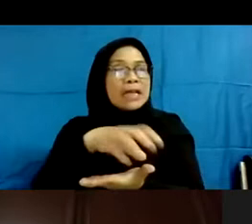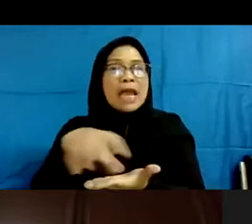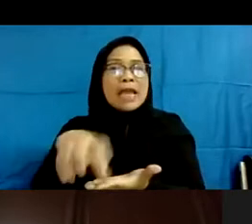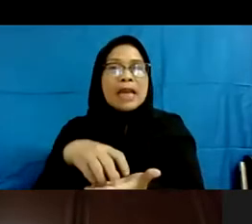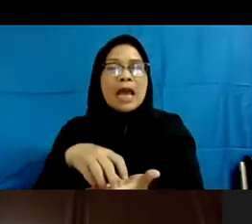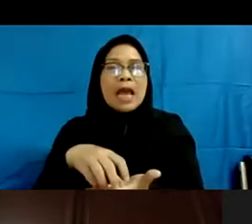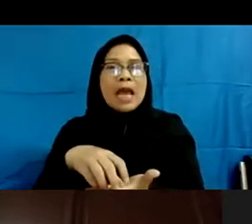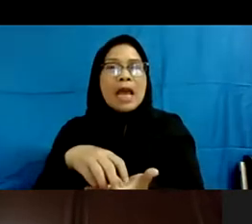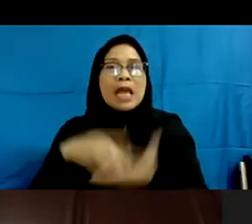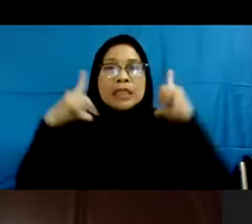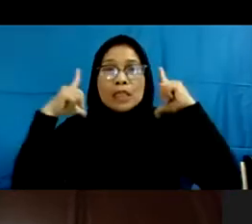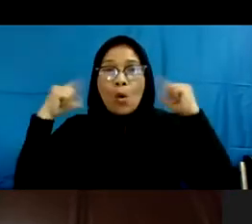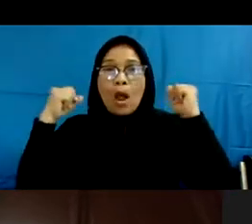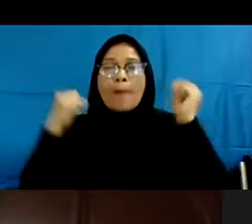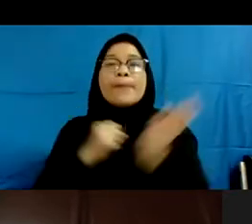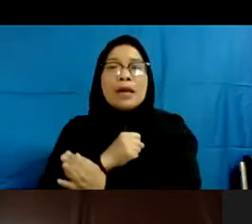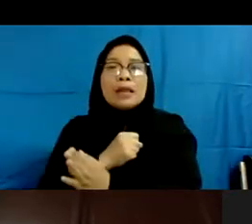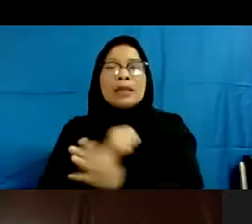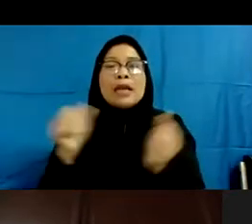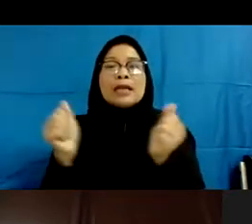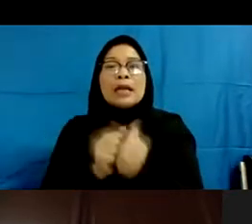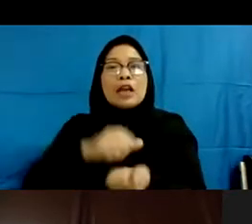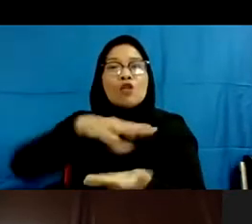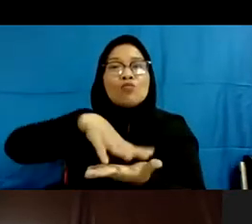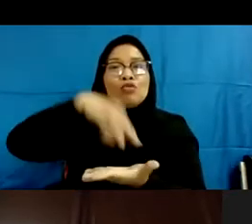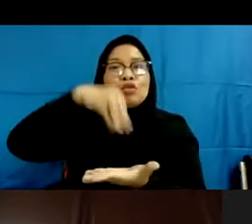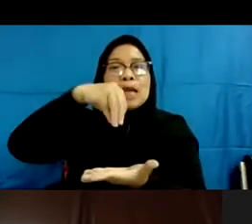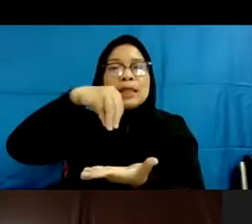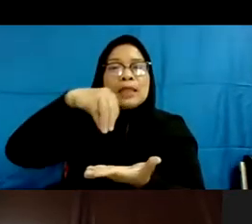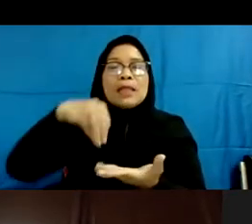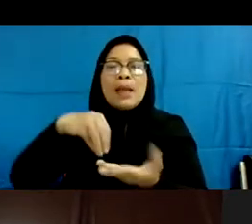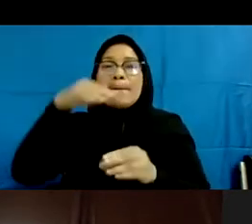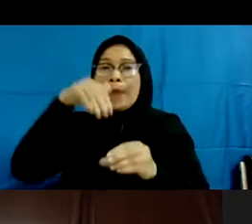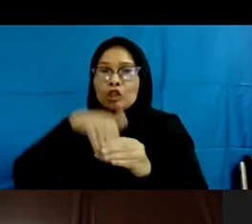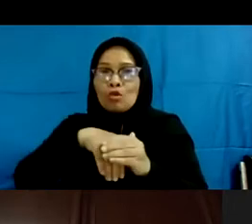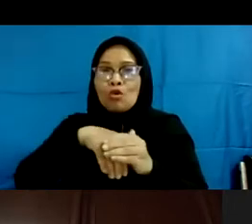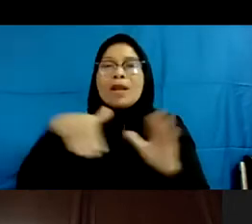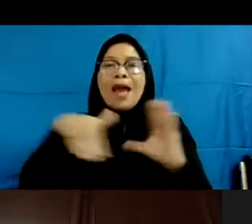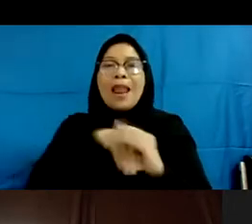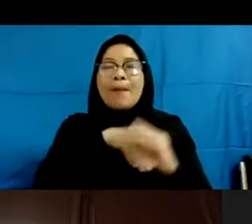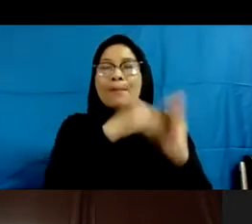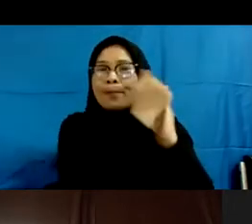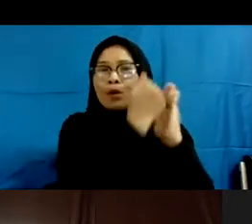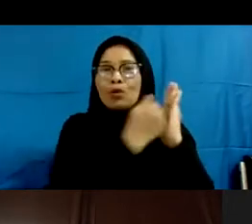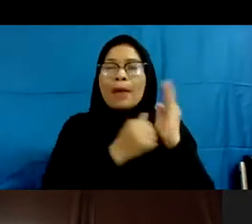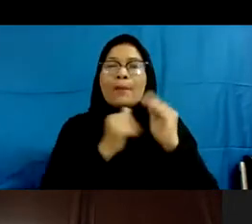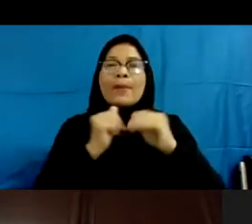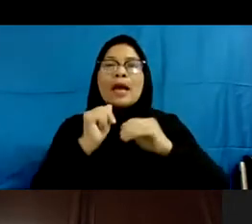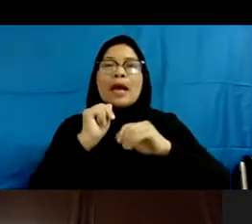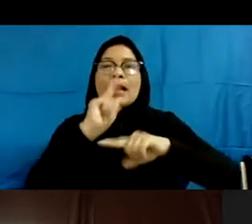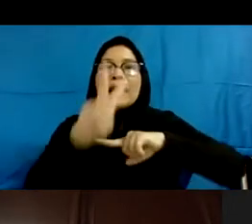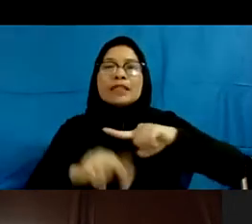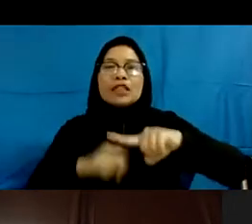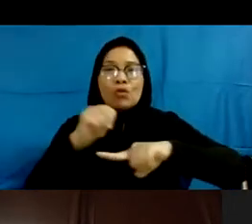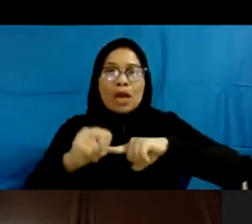Jawa Barat. Kemudian juga dengan pusat, bagaimana ini masuk dalam program prioritas nasional, berarti dengan